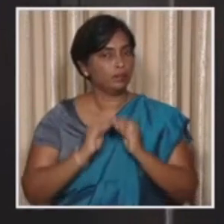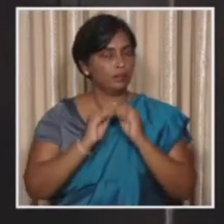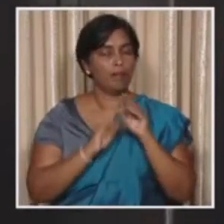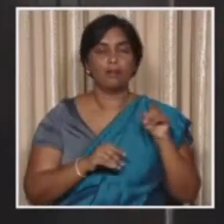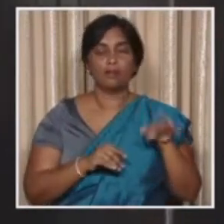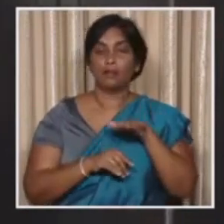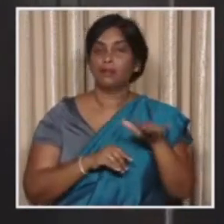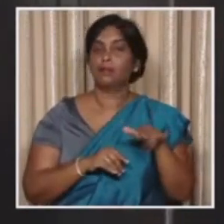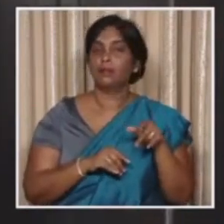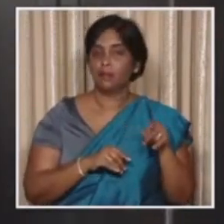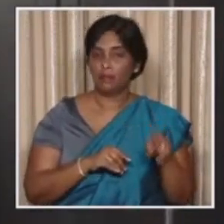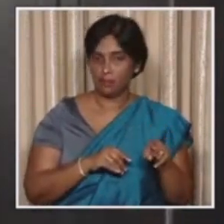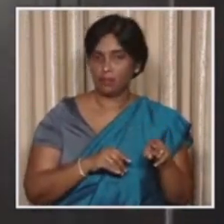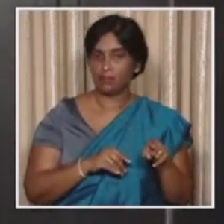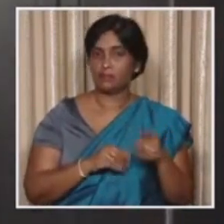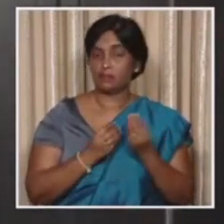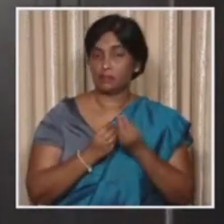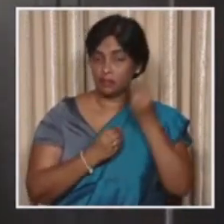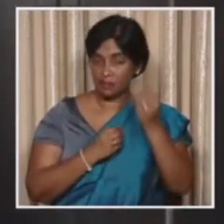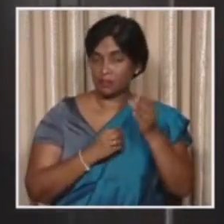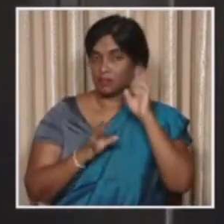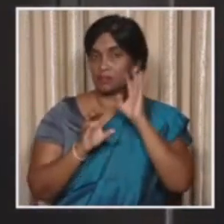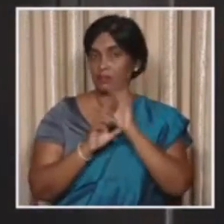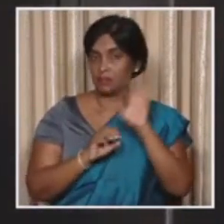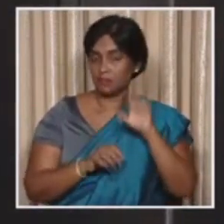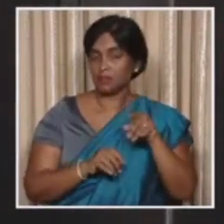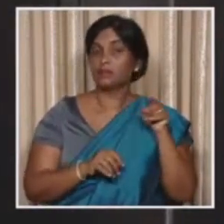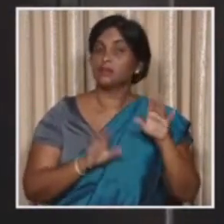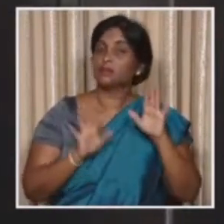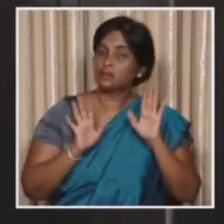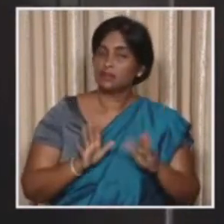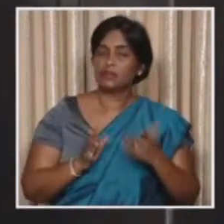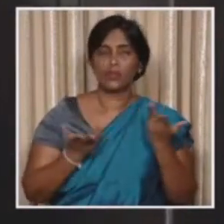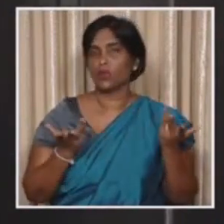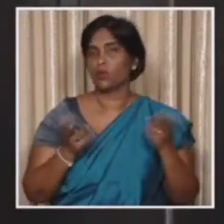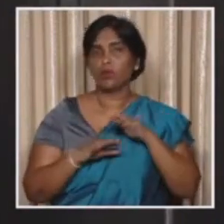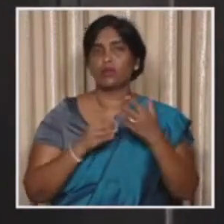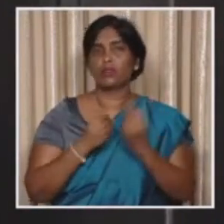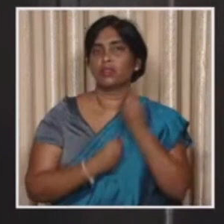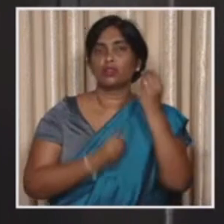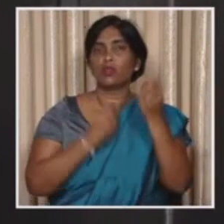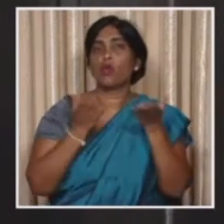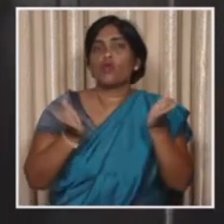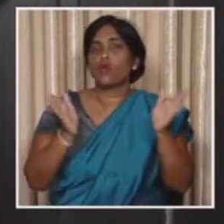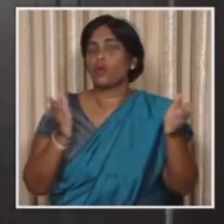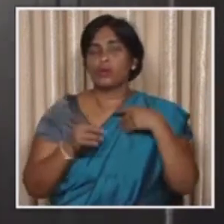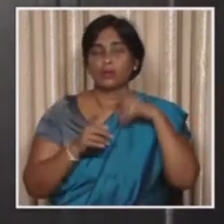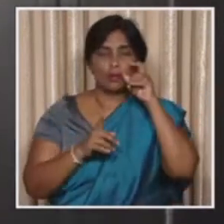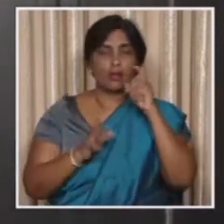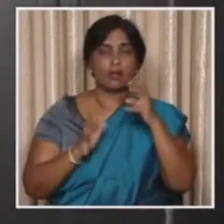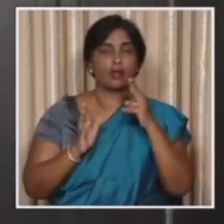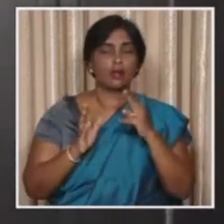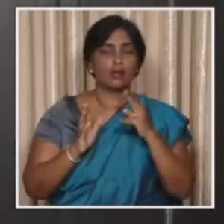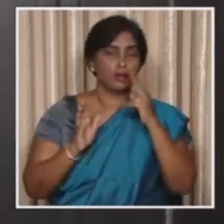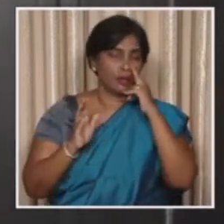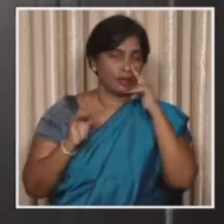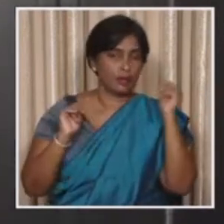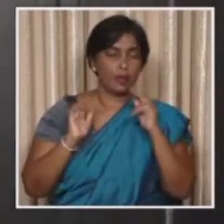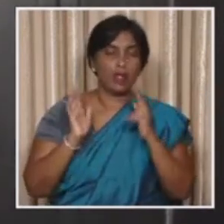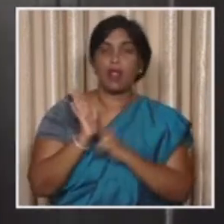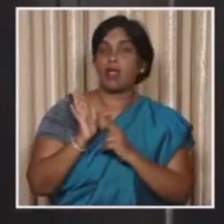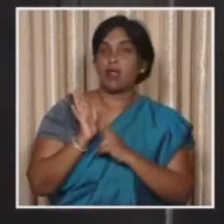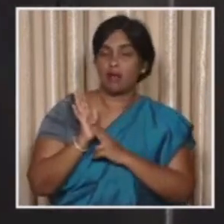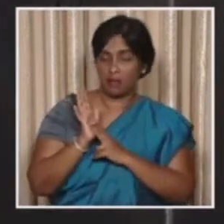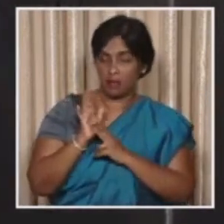சபையிலே சொல்லப்பட்டது. ஆனால் யாருக்கு நிலம் கொடுக்கப்பட்டது என்று பார்த்தால் நாவலப்பிட்டியிலே கலபட தோட்டத்தின் 800 ஏக்கரை ஒரு